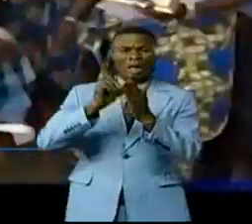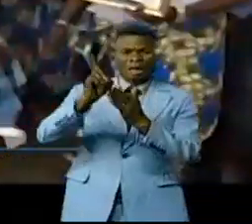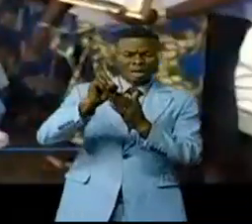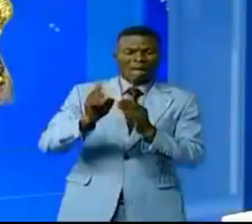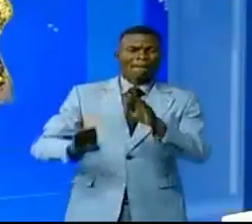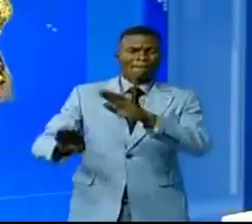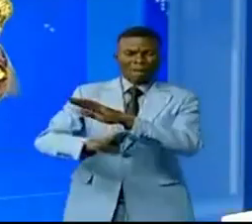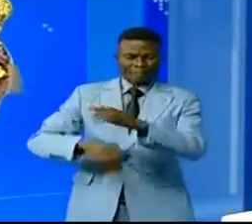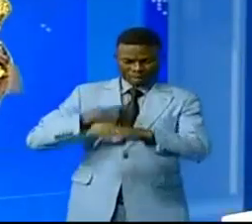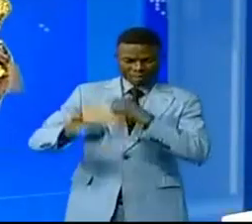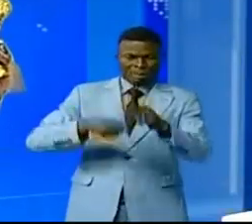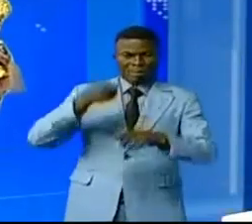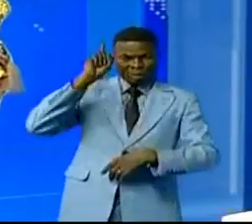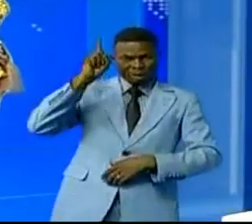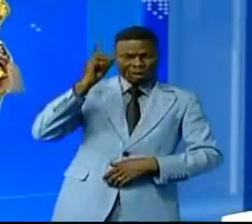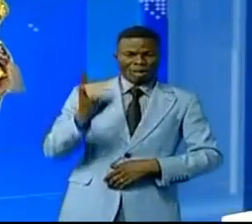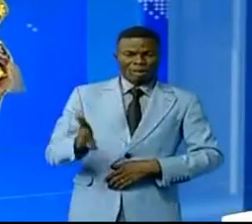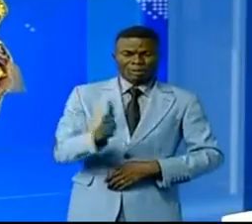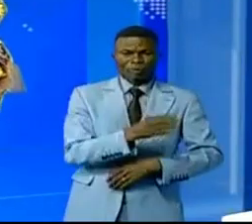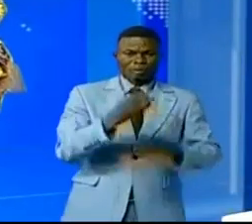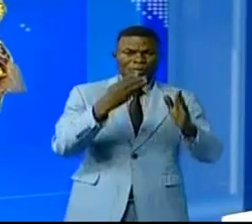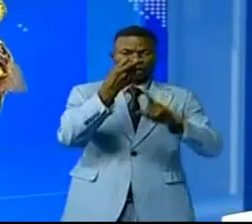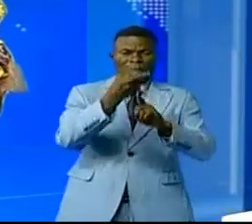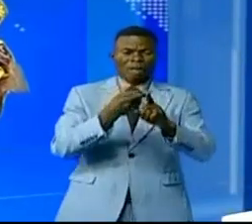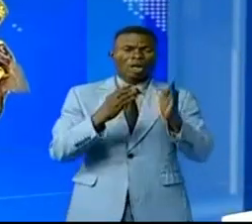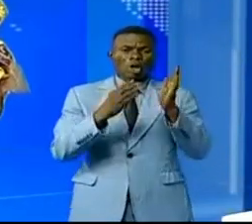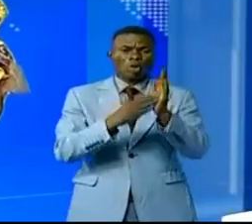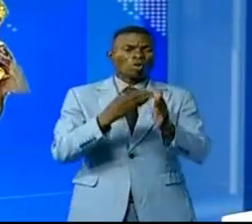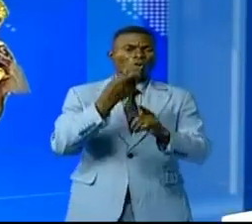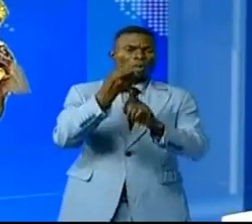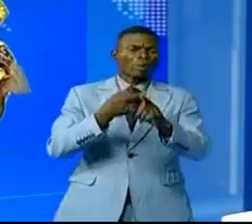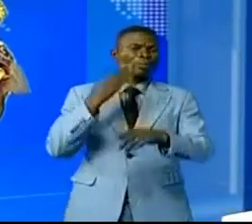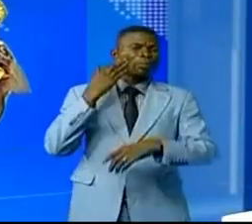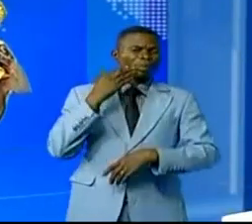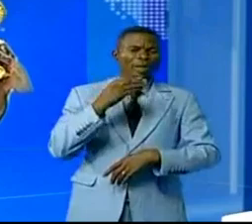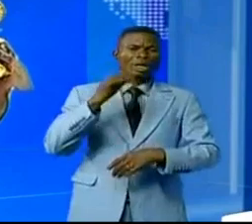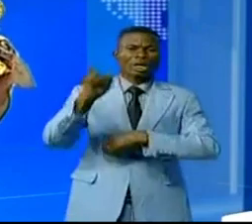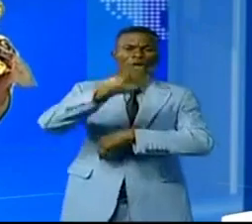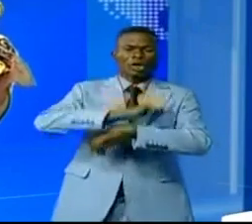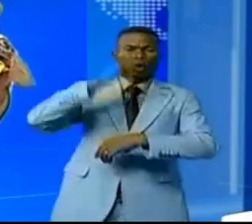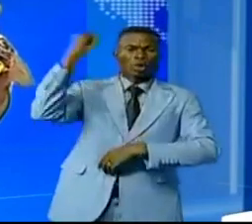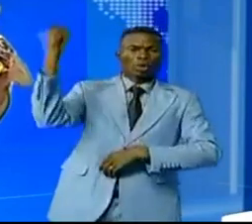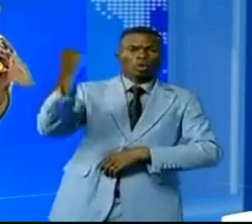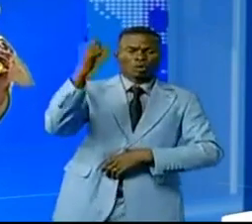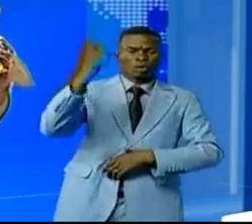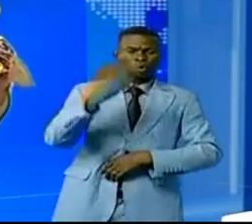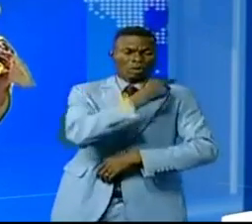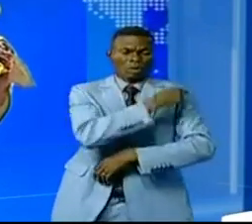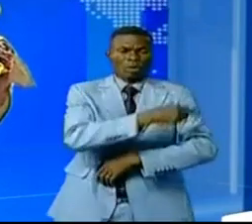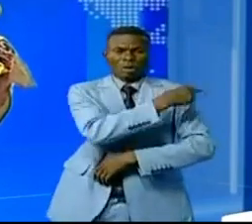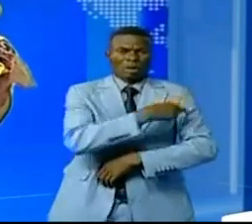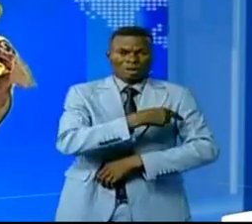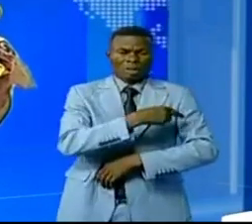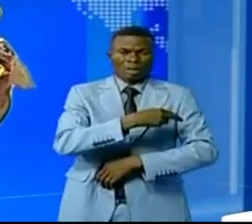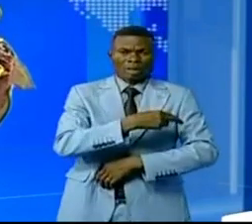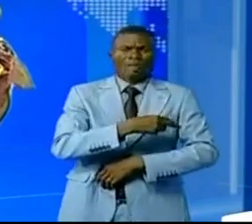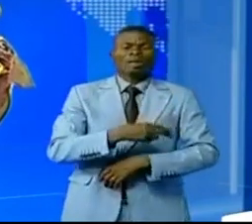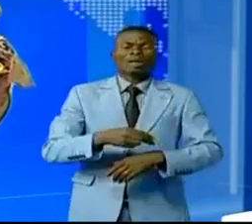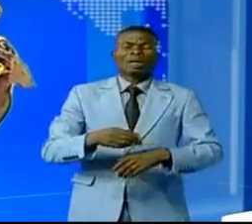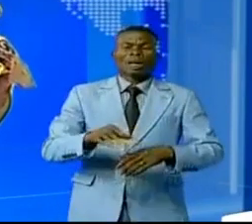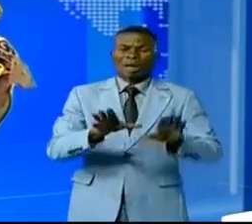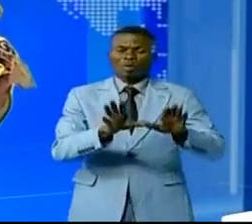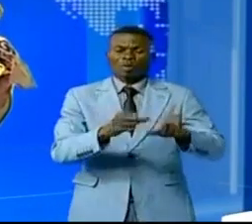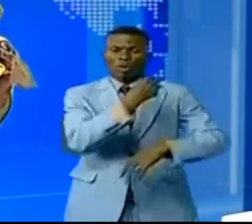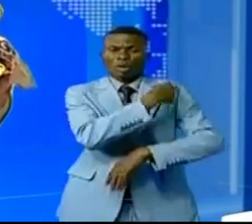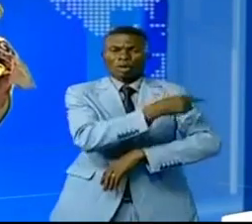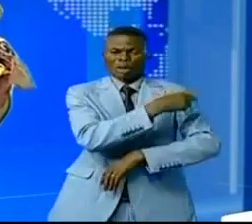à la base. Le 8 mai est la journée mondiale de la Croix-Rouge et de Croissant Rouge.